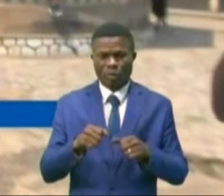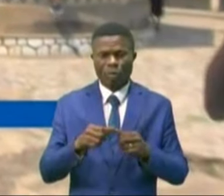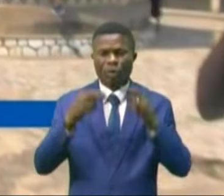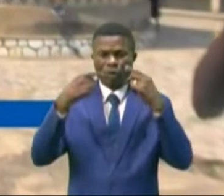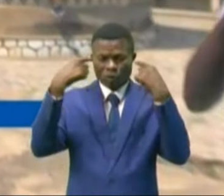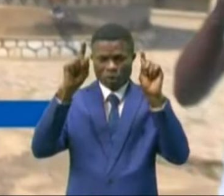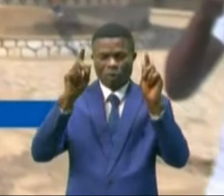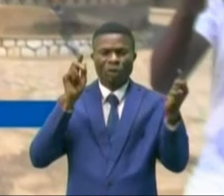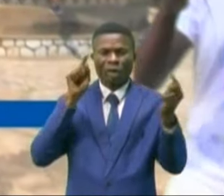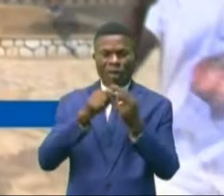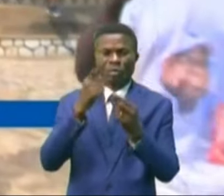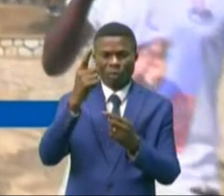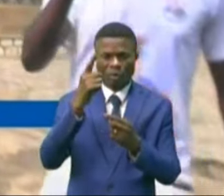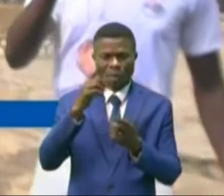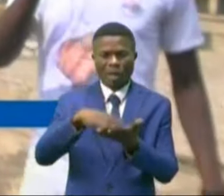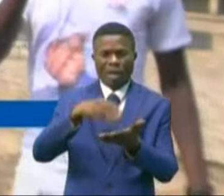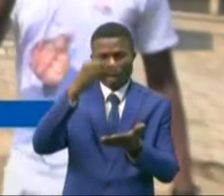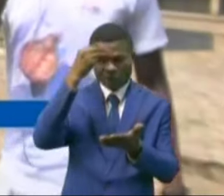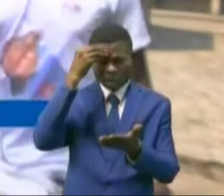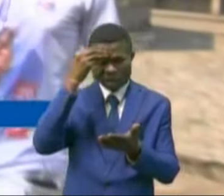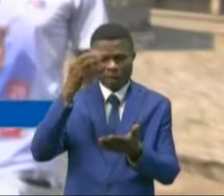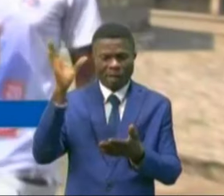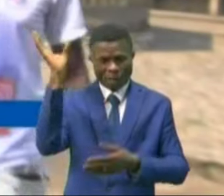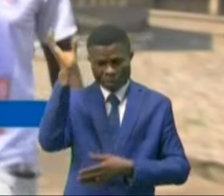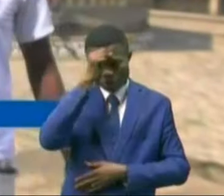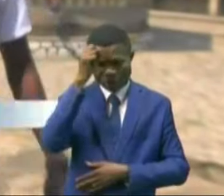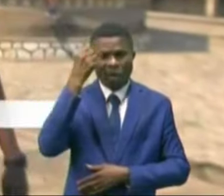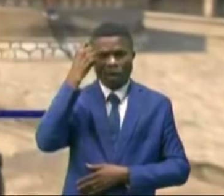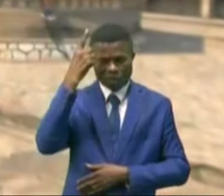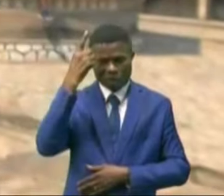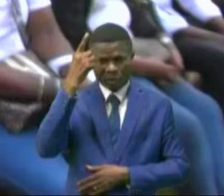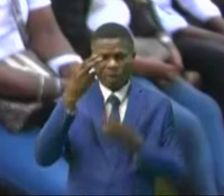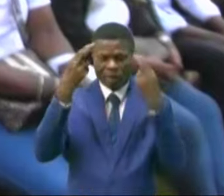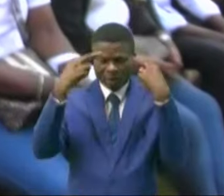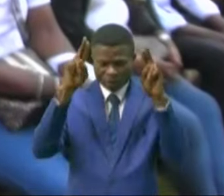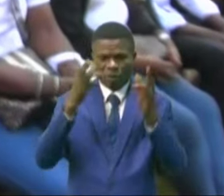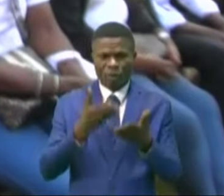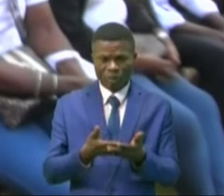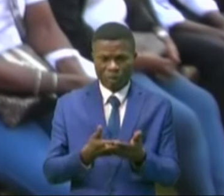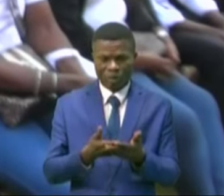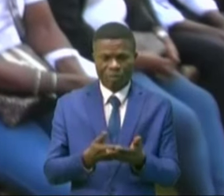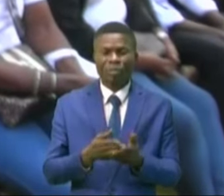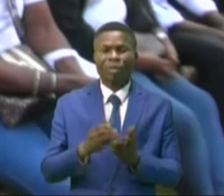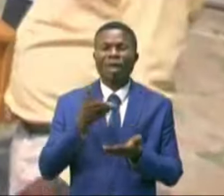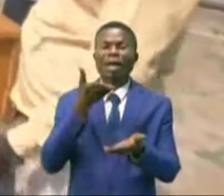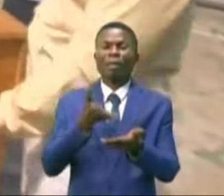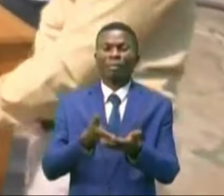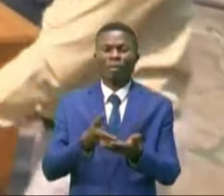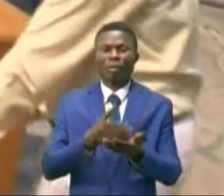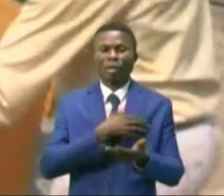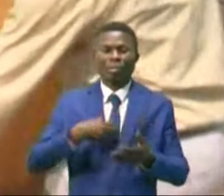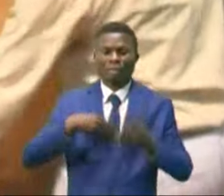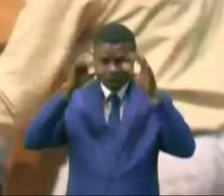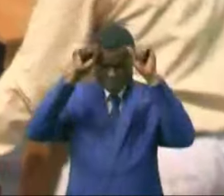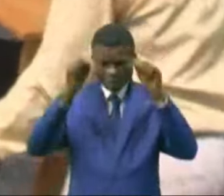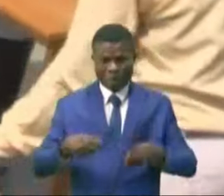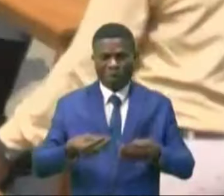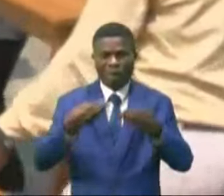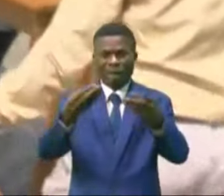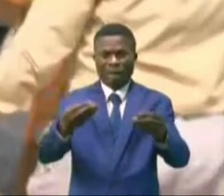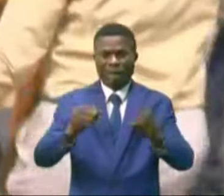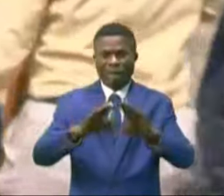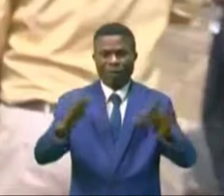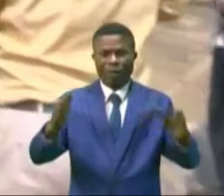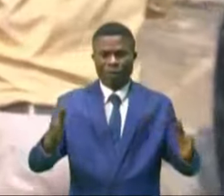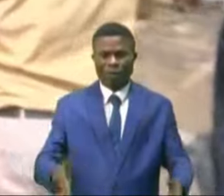objectif commun qui est d'apprendre, retenir, de comprendre et de réussir. À titre symbolique, la présidente a procédé à la remise des